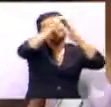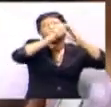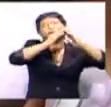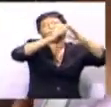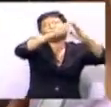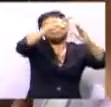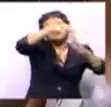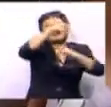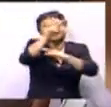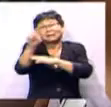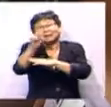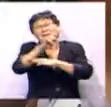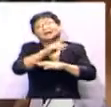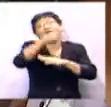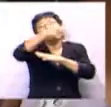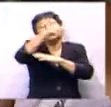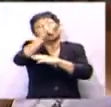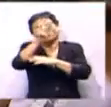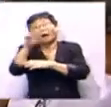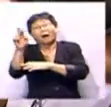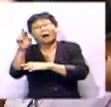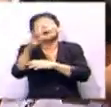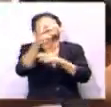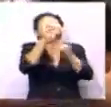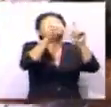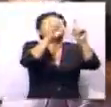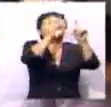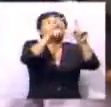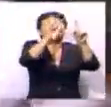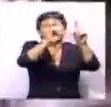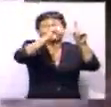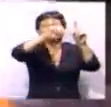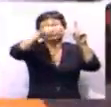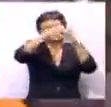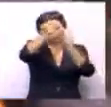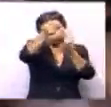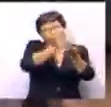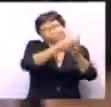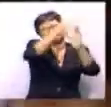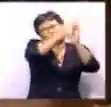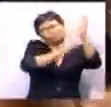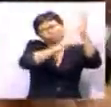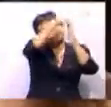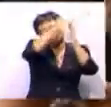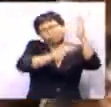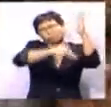awam dan projek perumahan rakyat PPR bernilai RM180 juta.